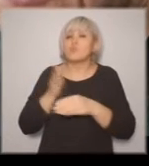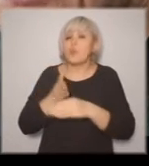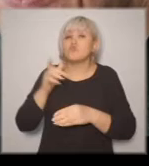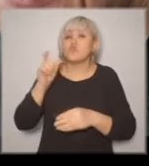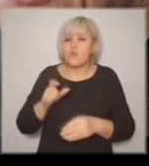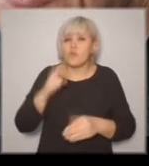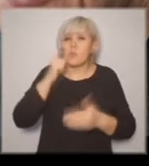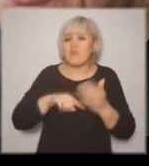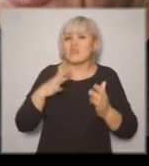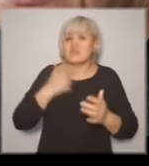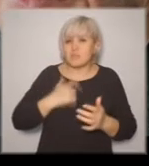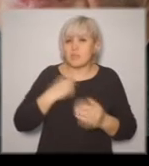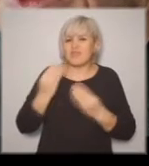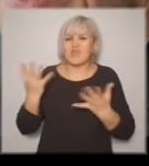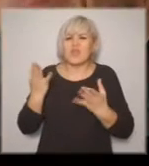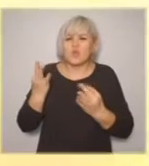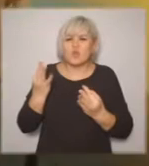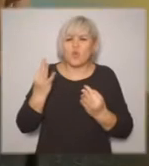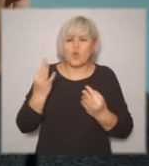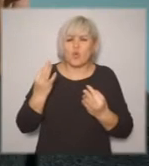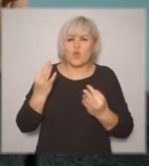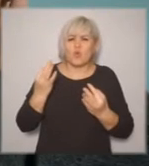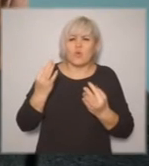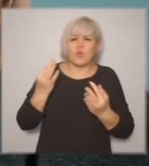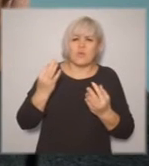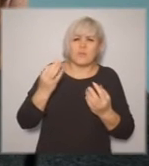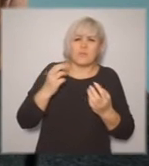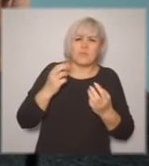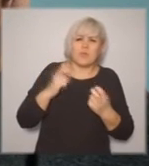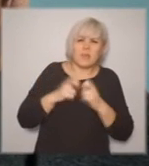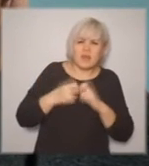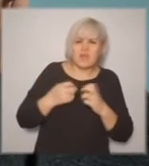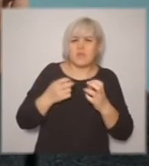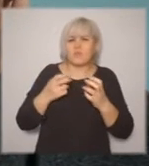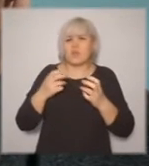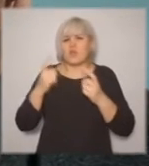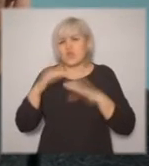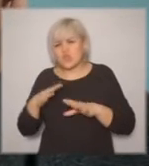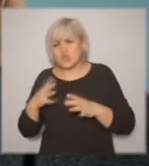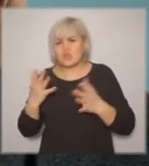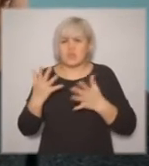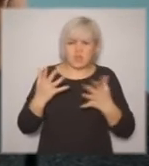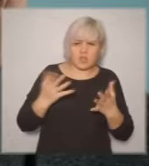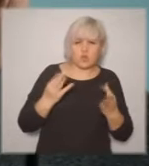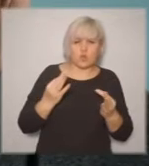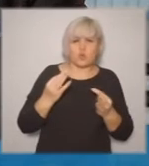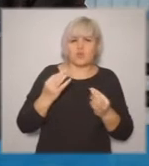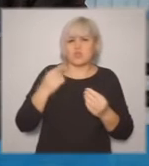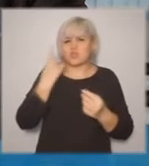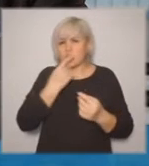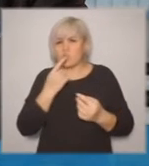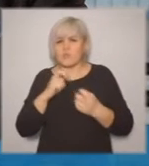решать собственные проблемы человек должен сам. Должен учиться этому, и мы можем